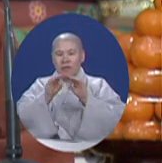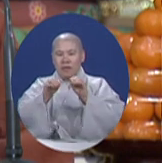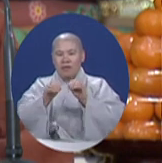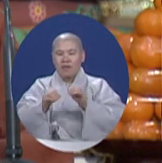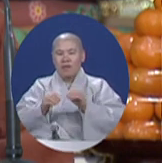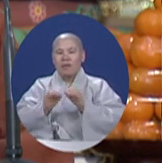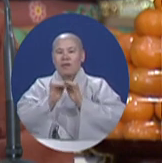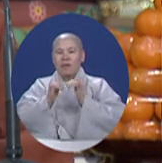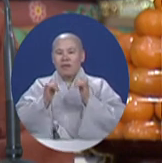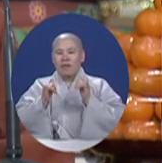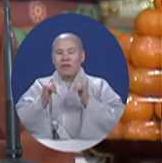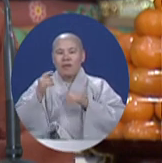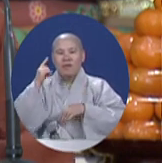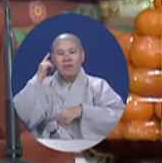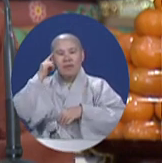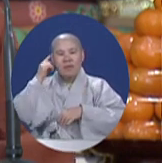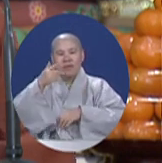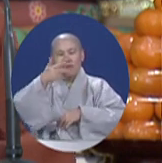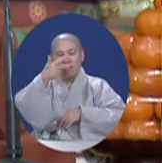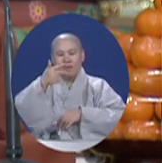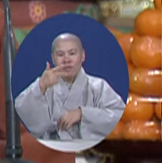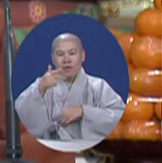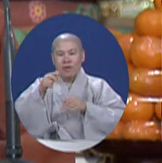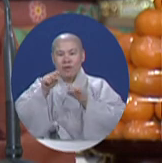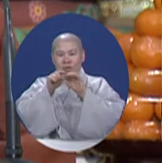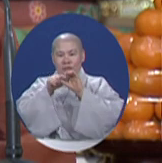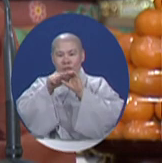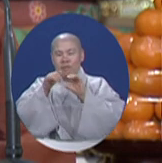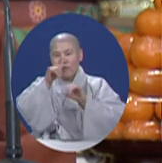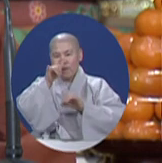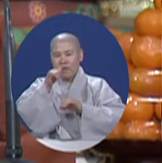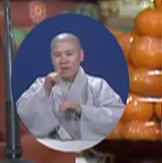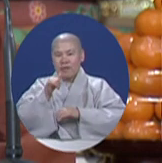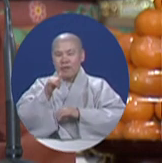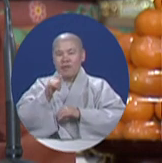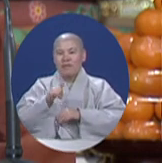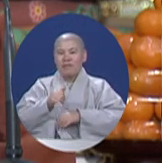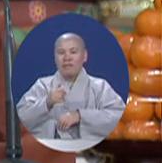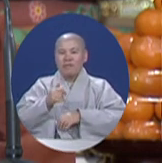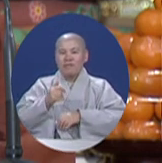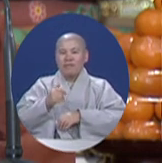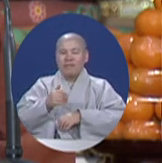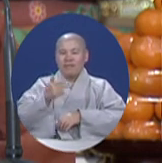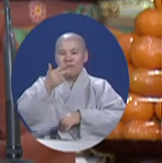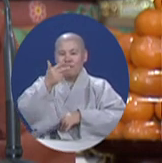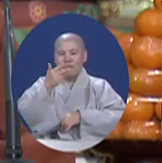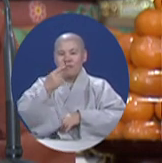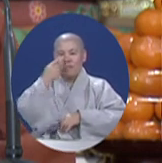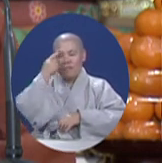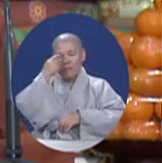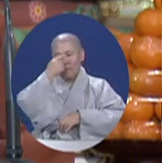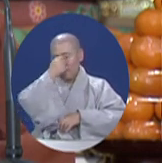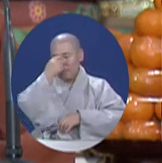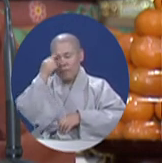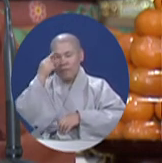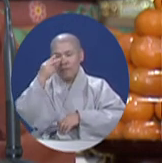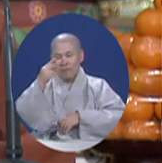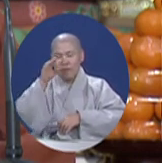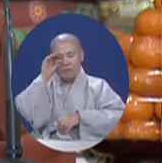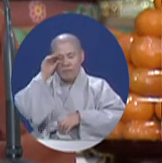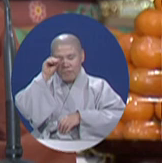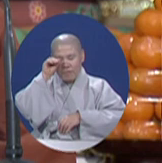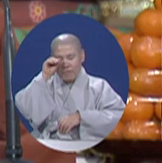인간에게 이 머리에 7규가 있는데요. 7구멍이 있는데요. 다 아시겠죠? 7구멍이. 눈 이거